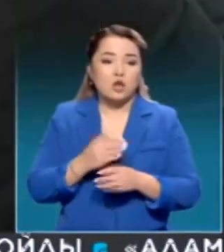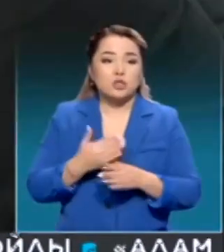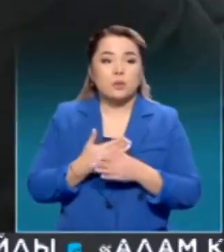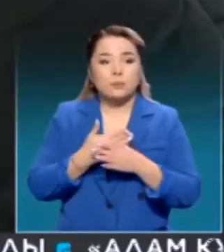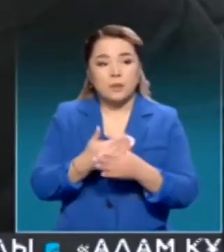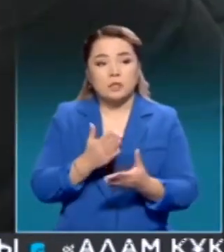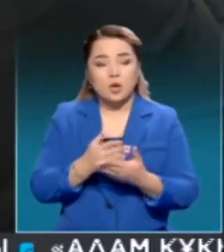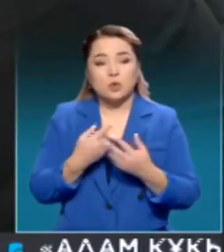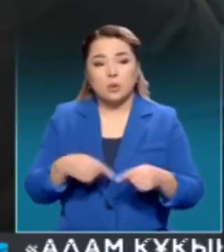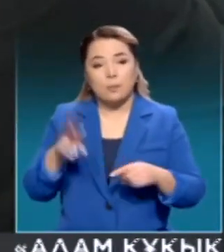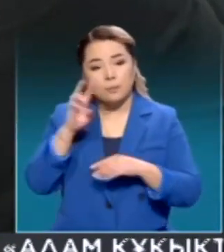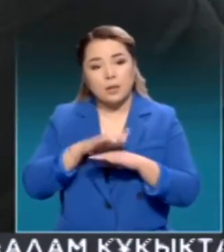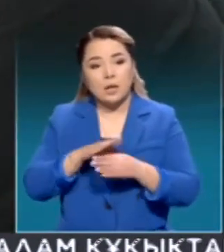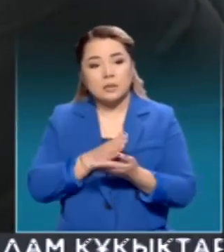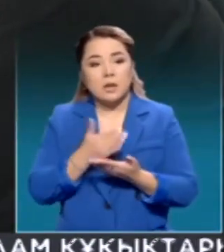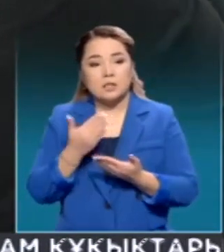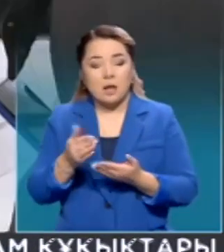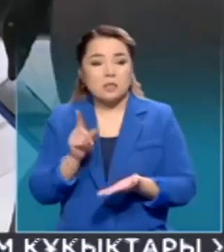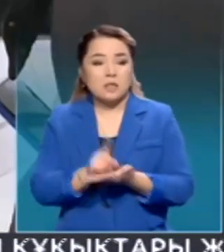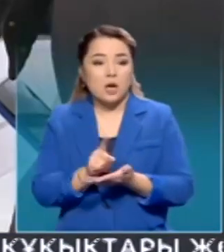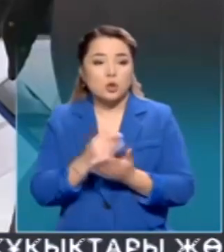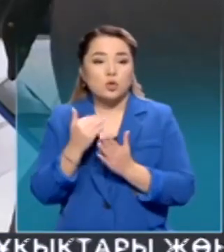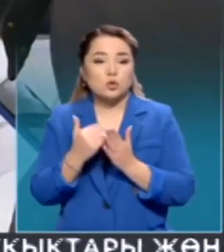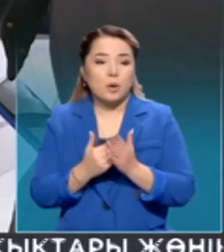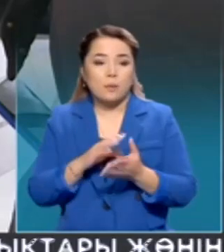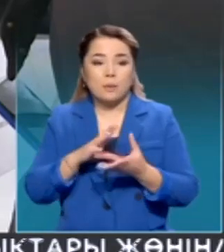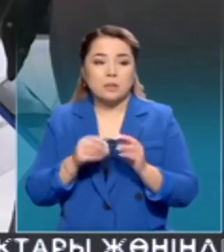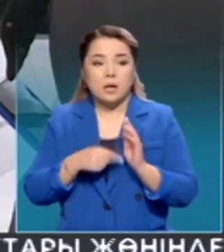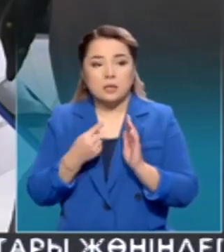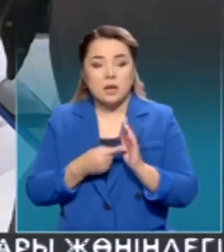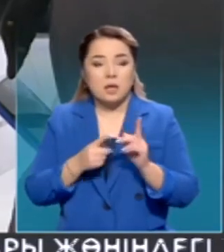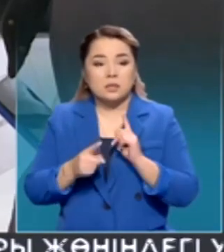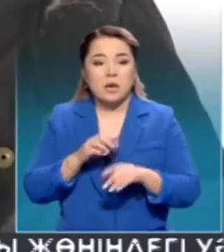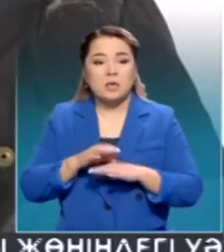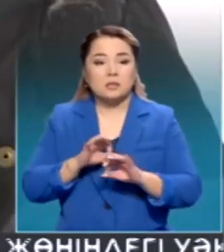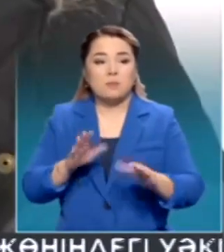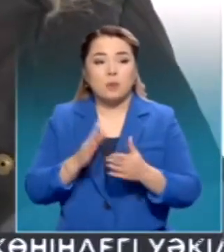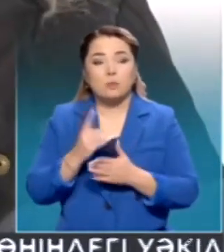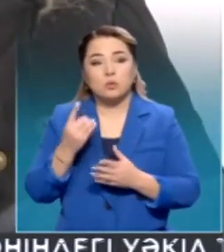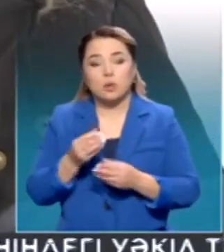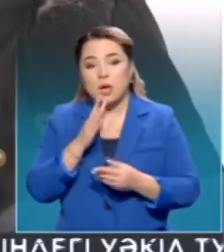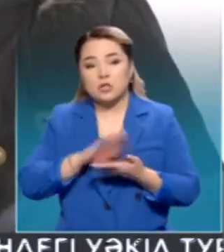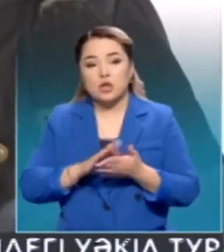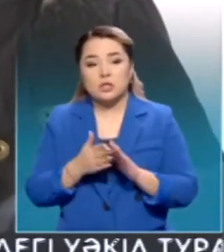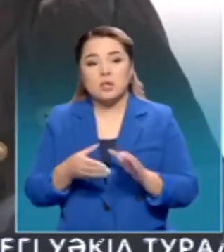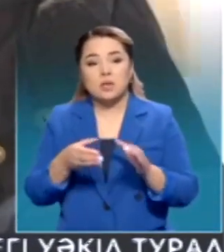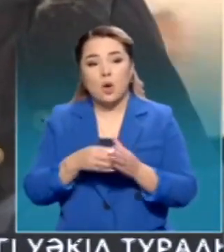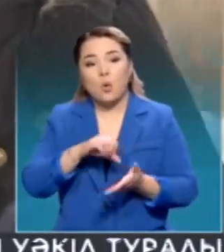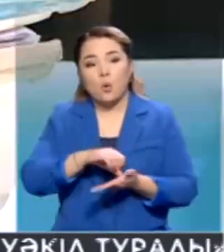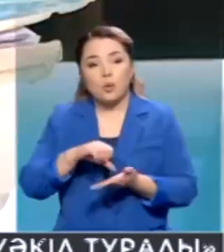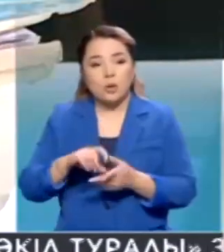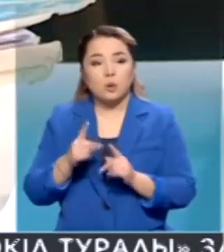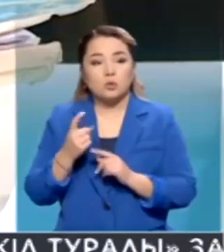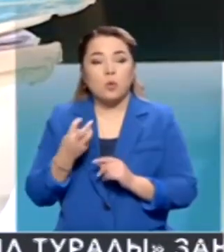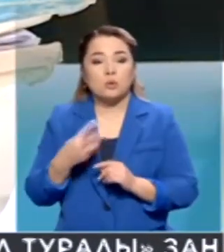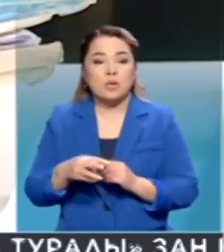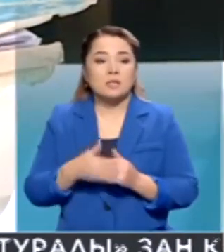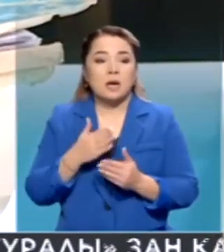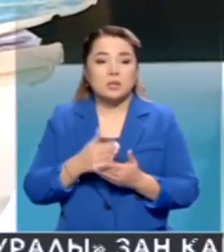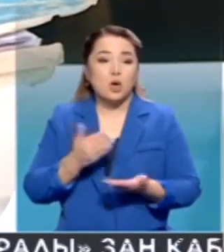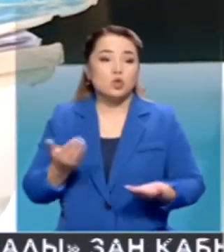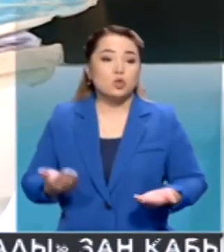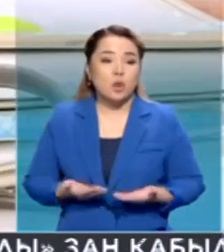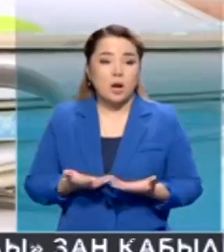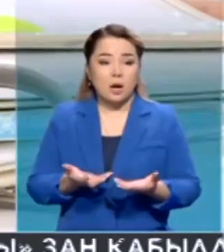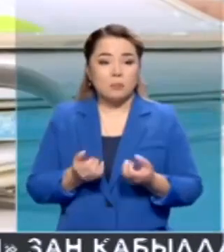және түрлі мемлекеттік қызметтер мен салықтық жүйеге қатысты мәселелері қарастырылды. Бір күн ішінде уәкілетті орган өкілдері 130-дан астам